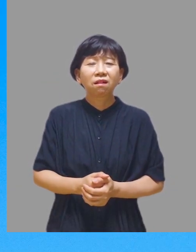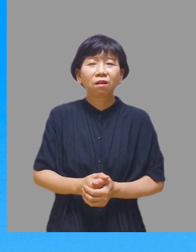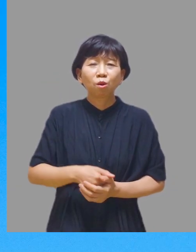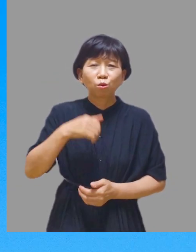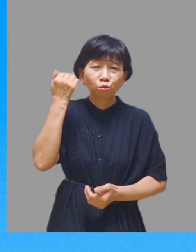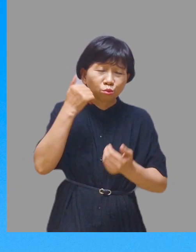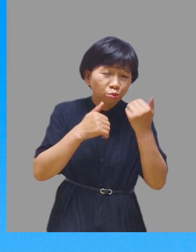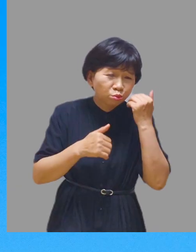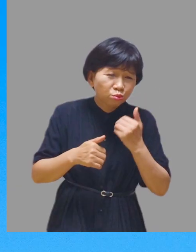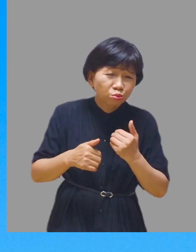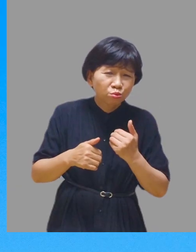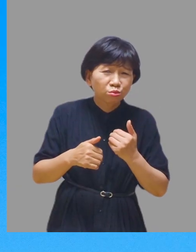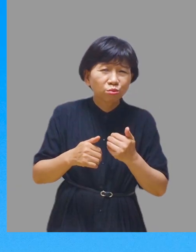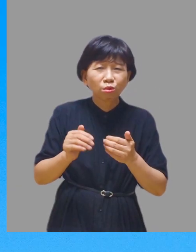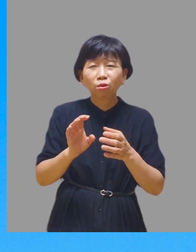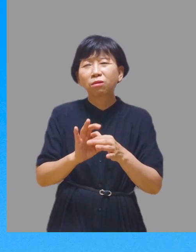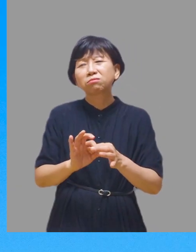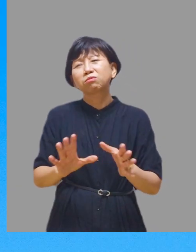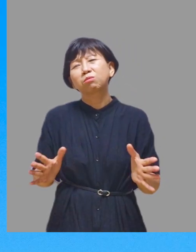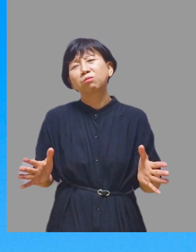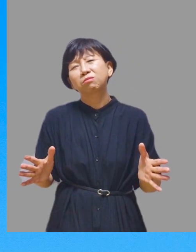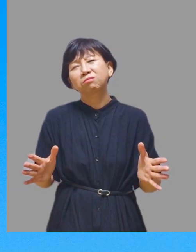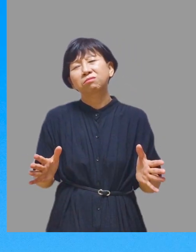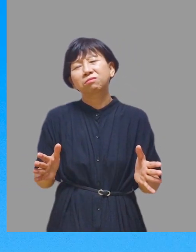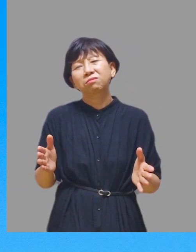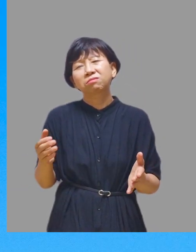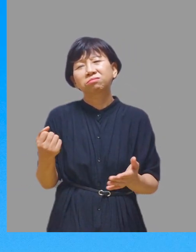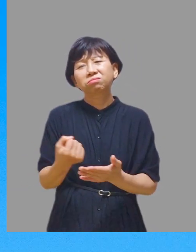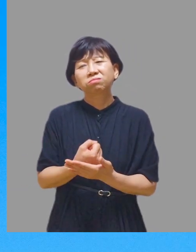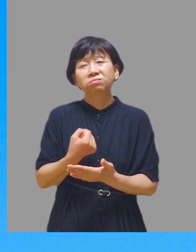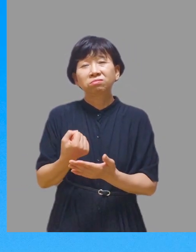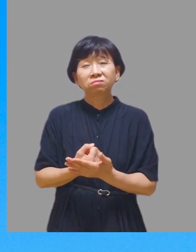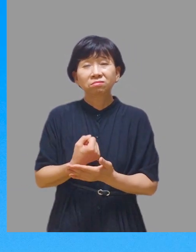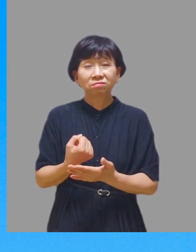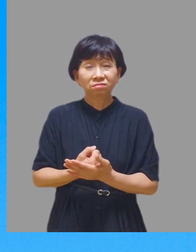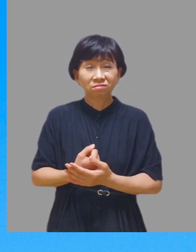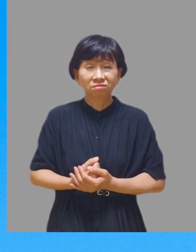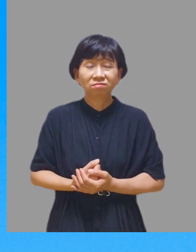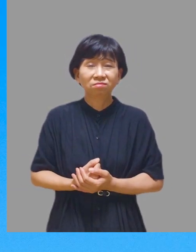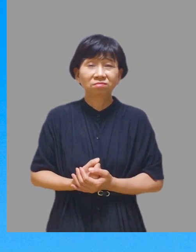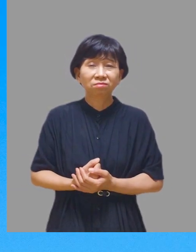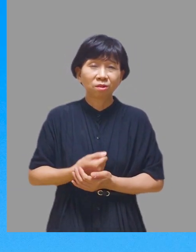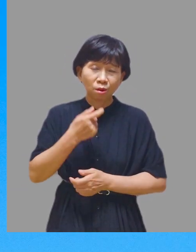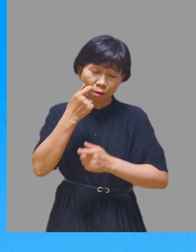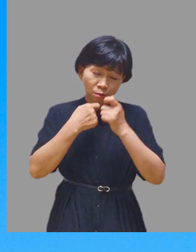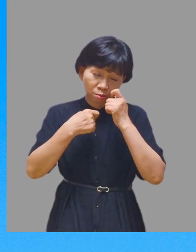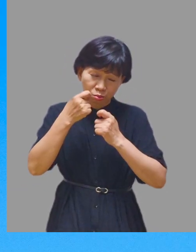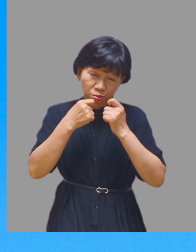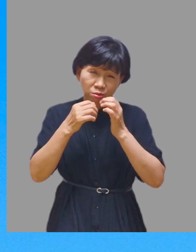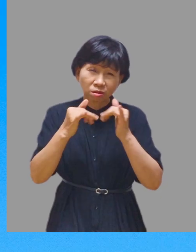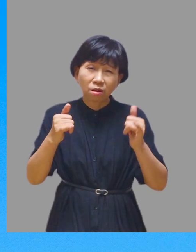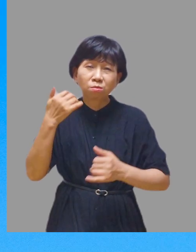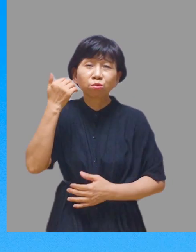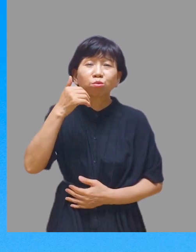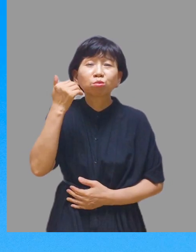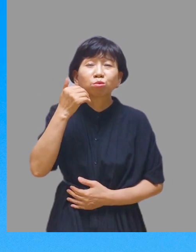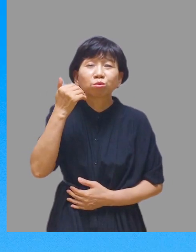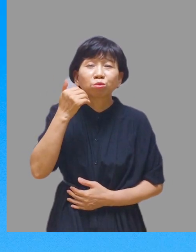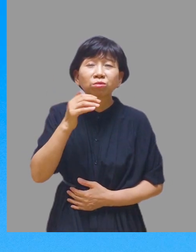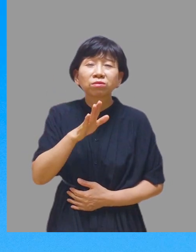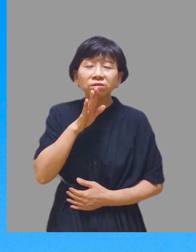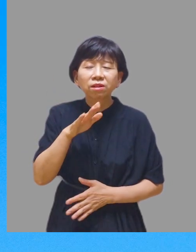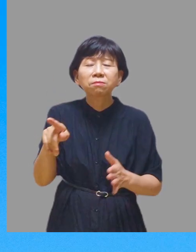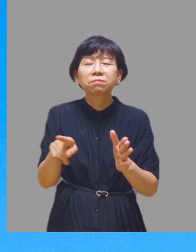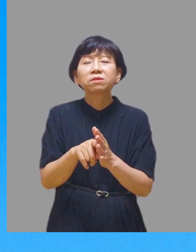아무도 관심을 두지 않는 거죠. 눈물 흘릴 줄 아는 사람이 진짜